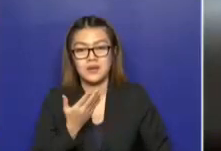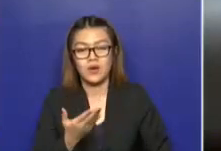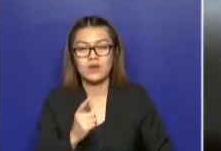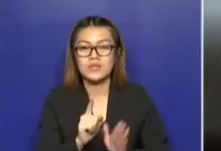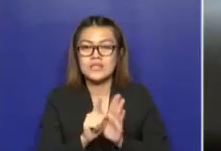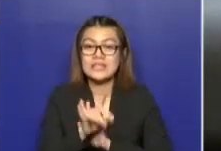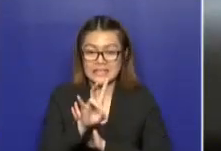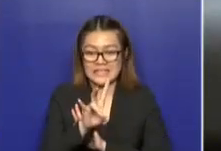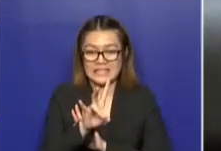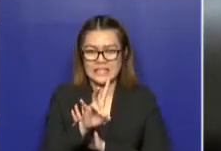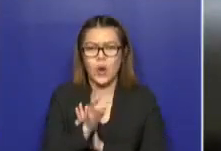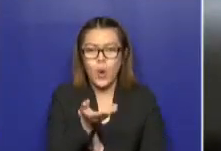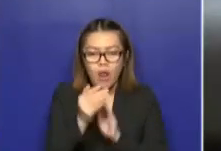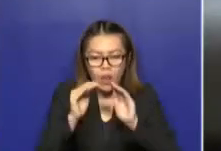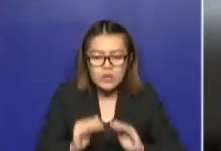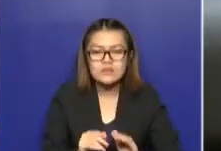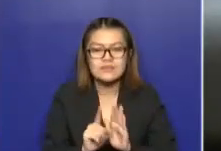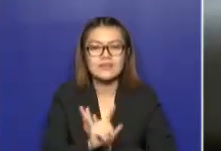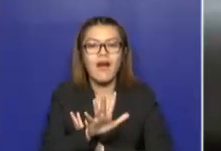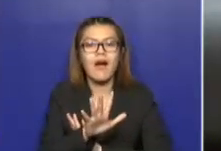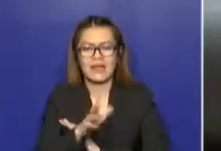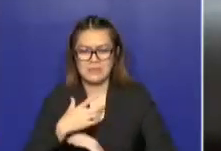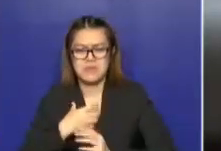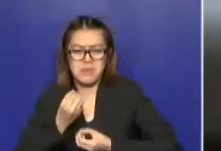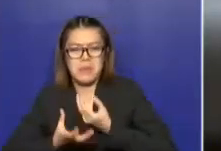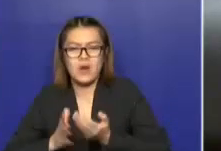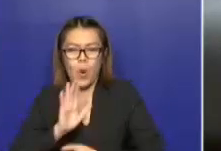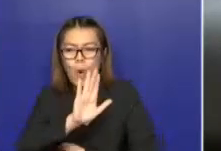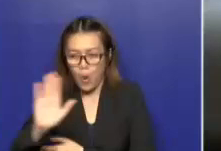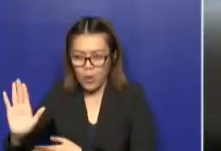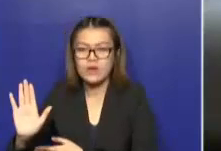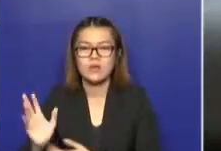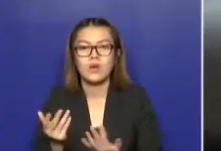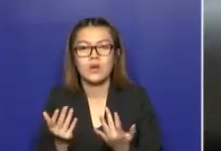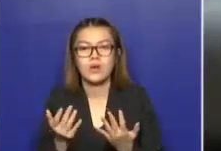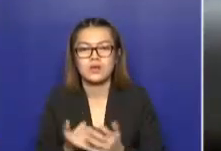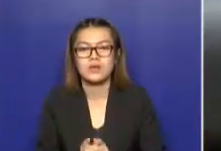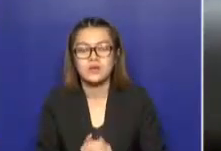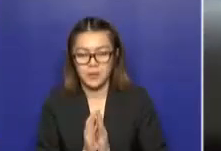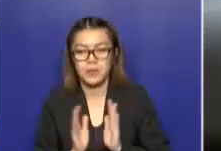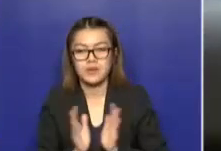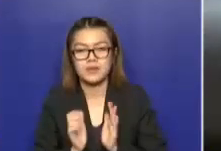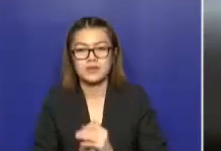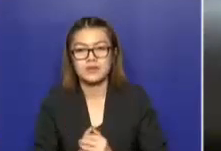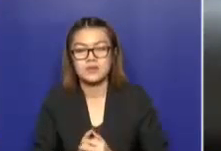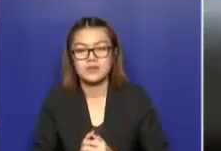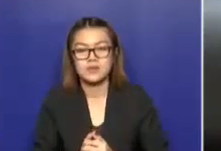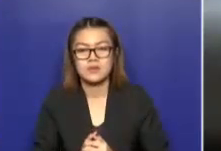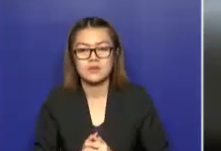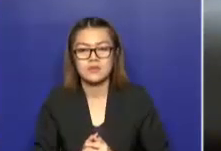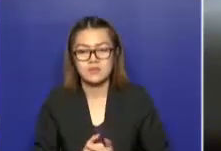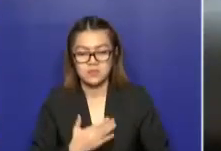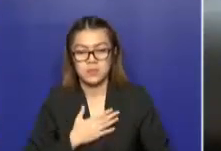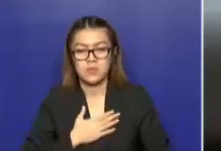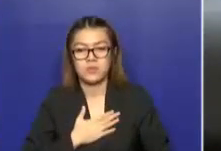ก็เดี๋ยวคนสัก5นาทีครับเพราะต่างคนต่างมีประเด็นที่จะนำเสนอเพิ่มเติม ครับขอบคุณมากครับเชิญนะครับ ผมก็ของผมเ